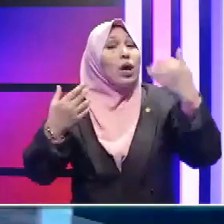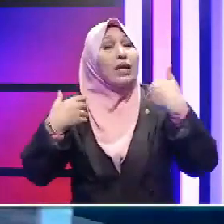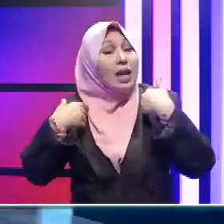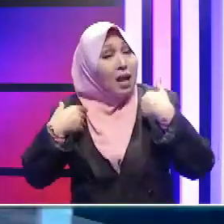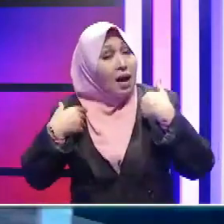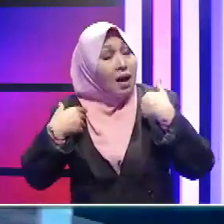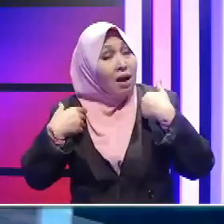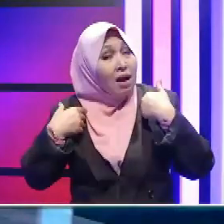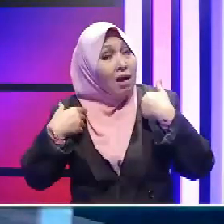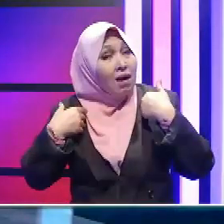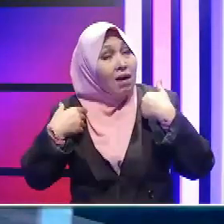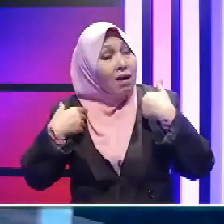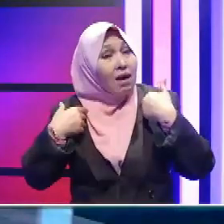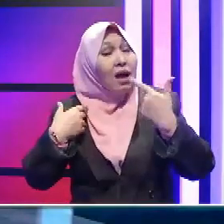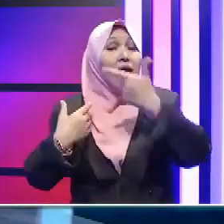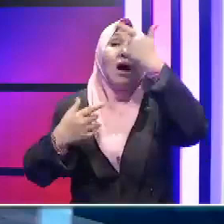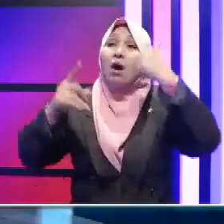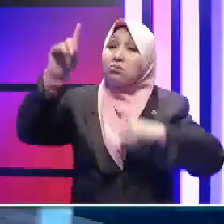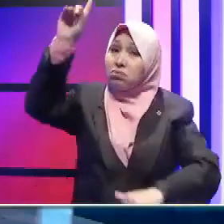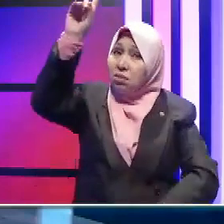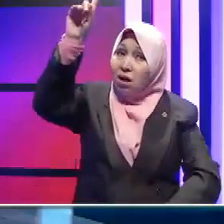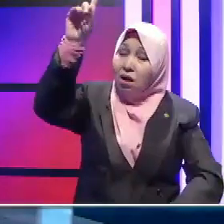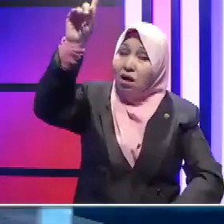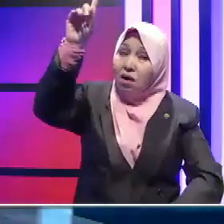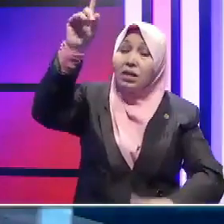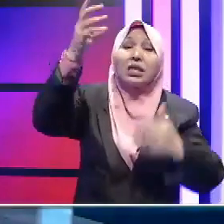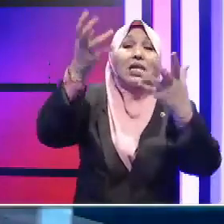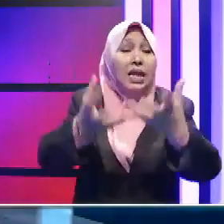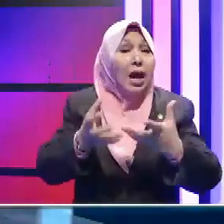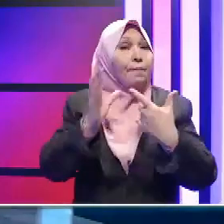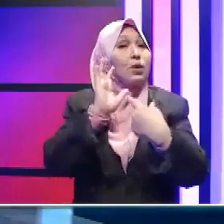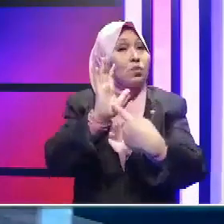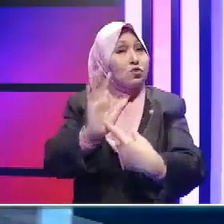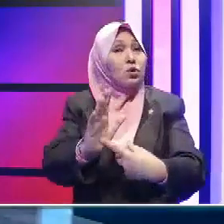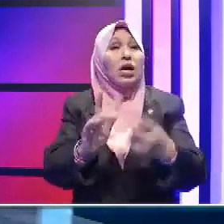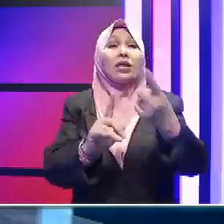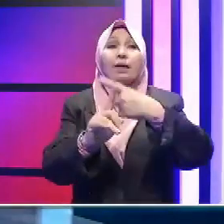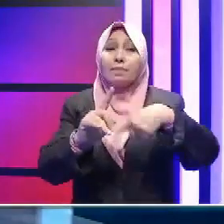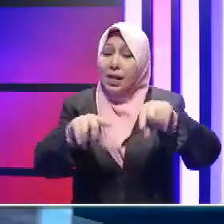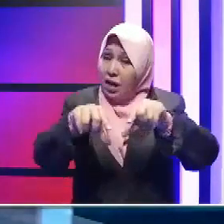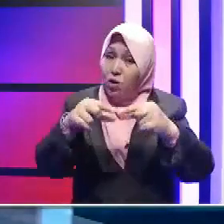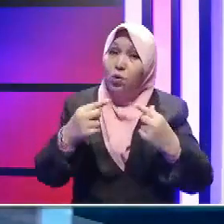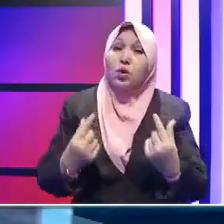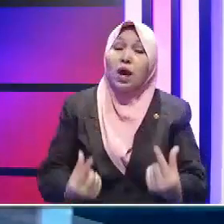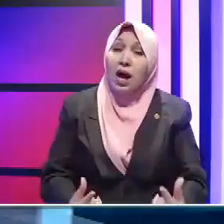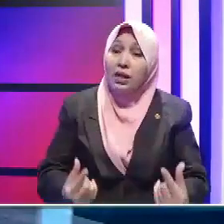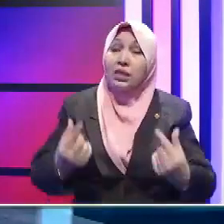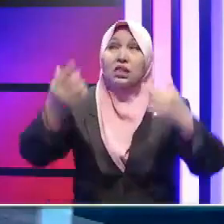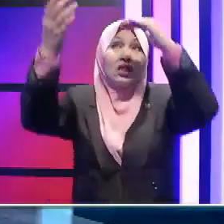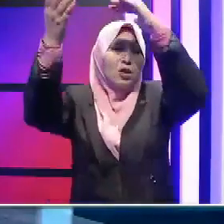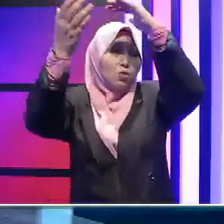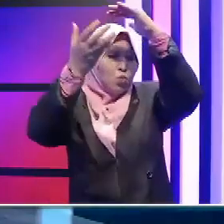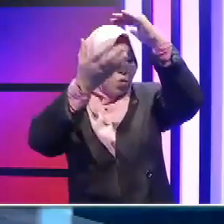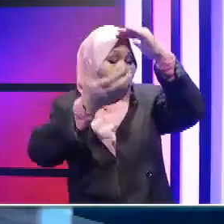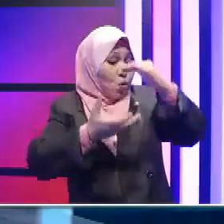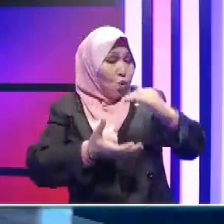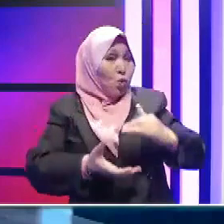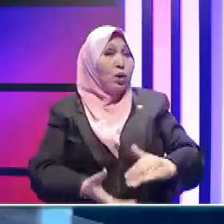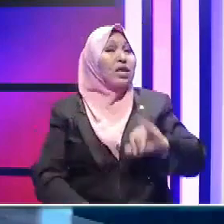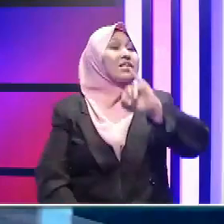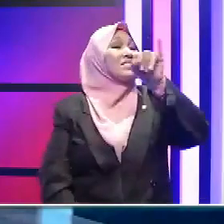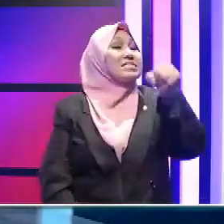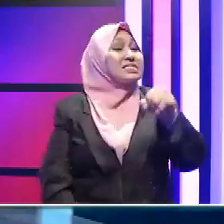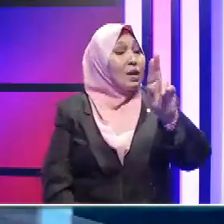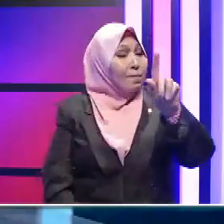kerana Allah ta'ala nak menunjukkan bila Alquran diturunkan oleh Jibril